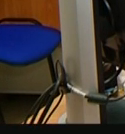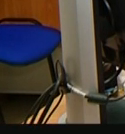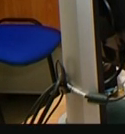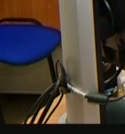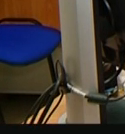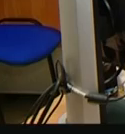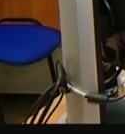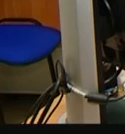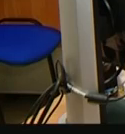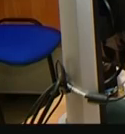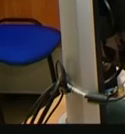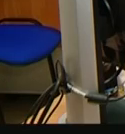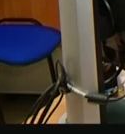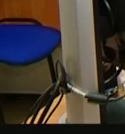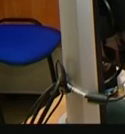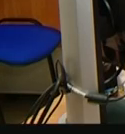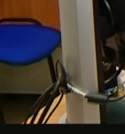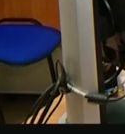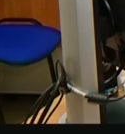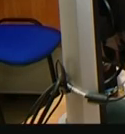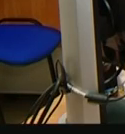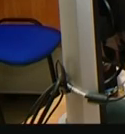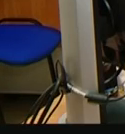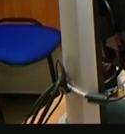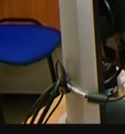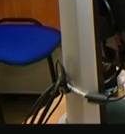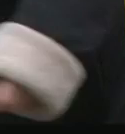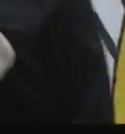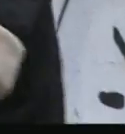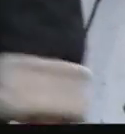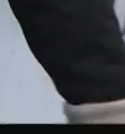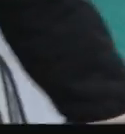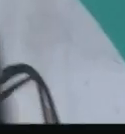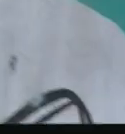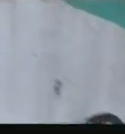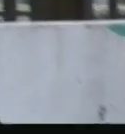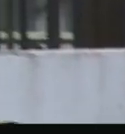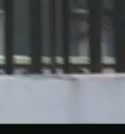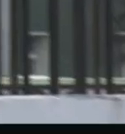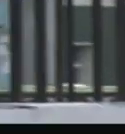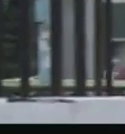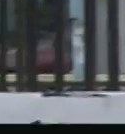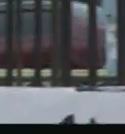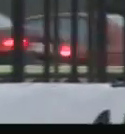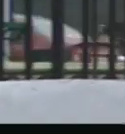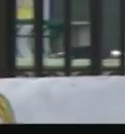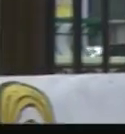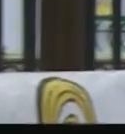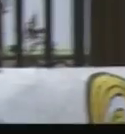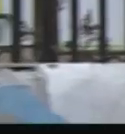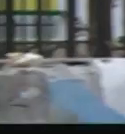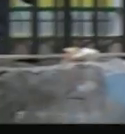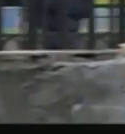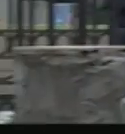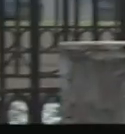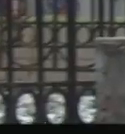предоставляется дополнительно бонус. В роуминге все входящие вызовы становятся по нулевой стоимости. Для клиентов, которым в поездках необходим мобильный интернет